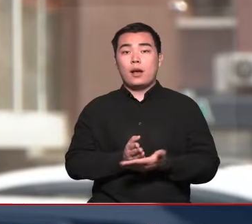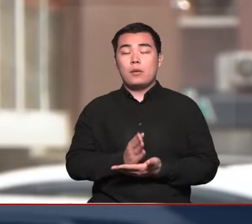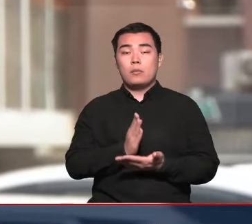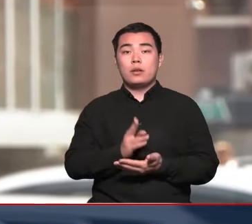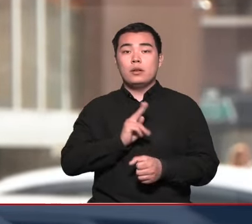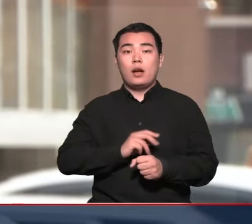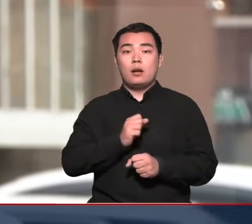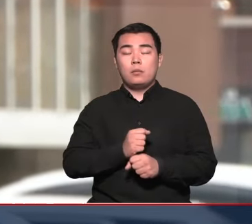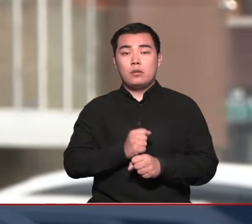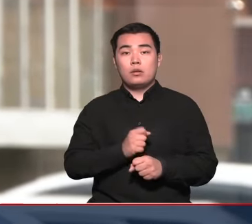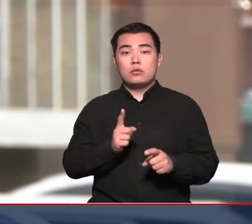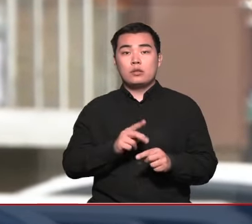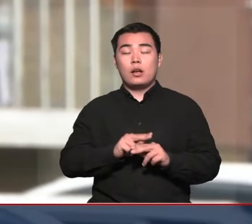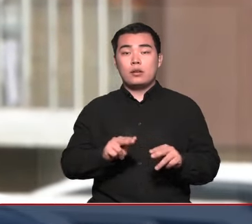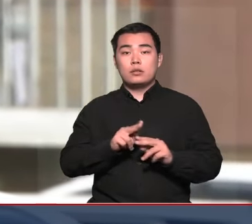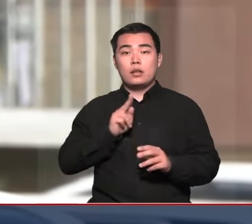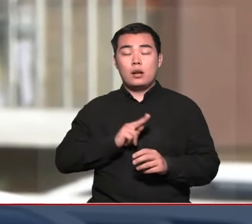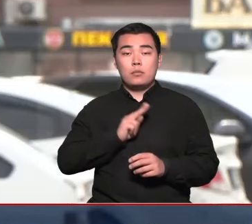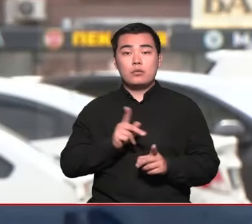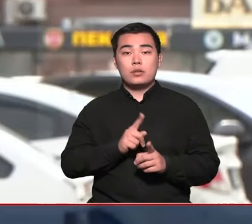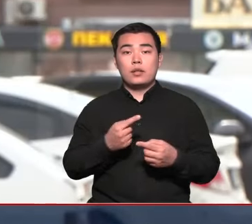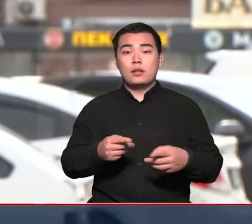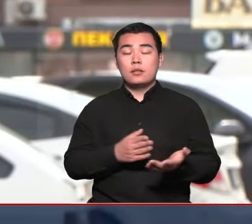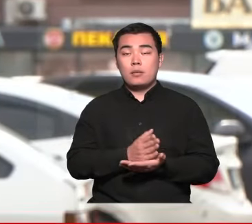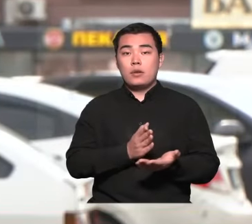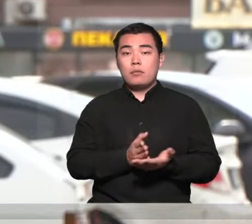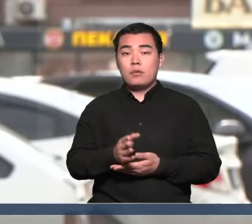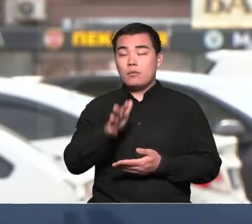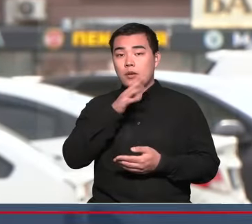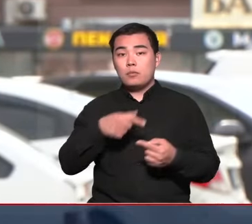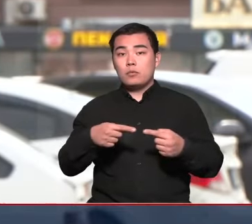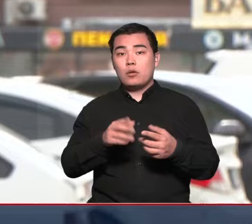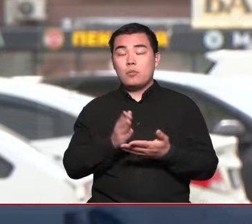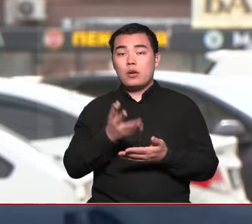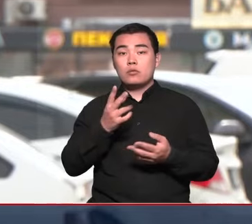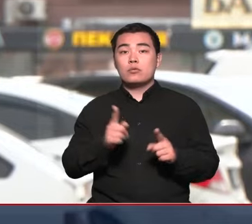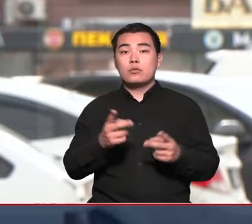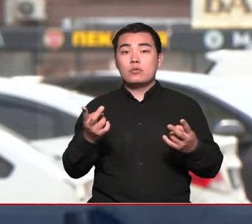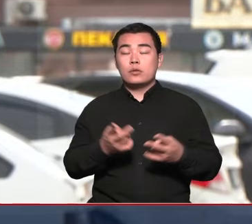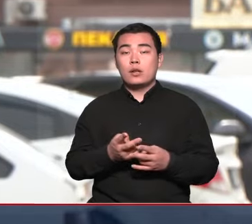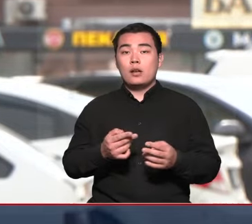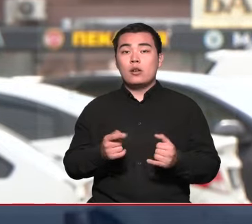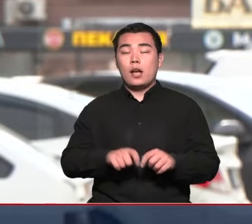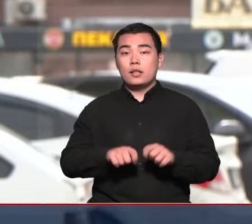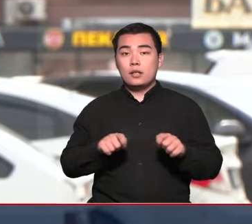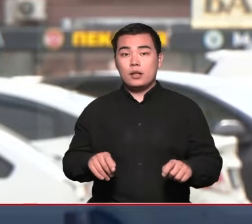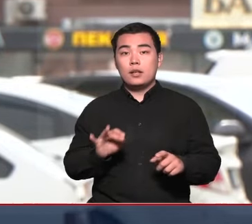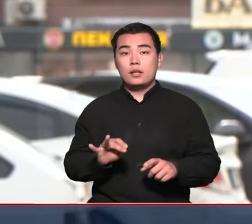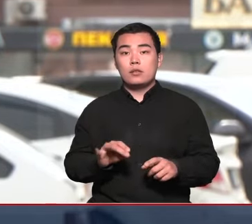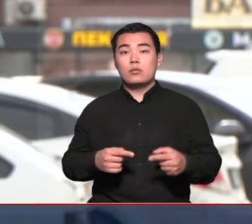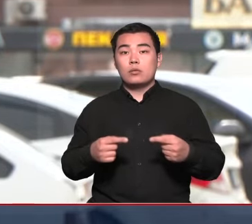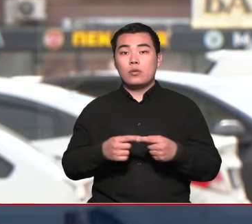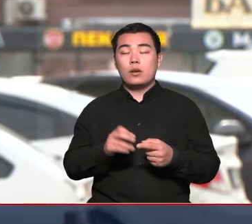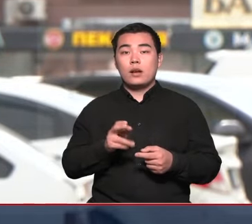позволит сосредоточить работу по направлениям. Пройдет определенное время, нужно, чтобы она организовалась, чтобы